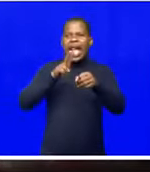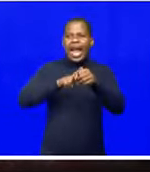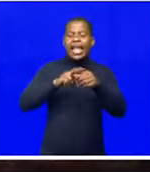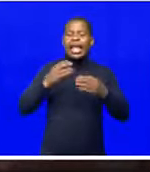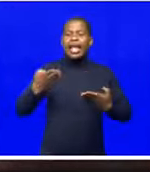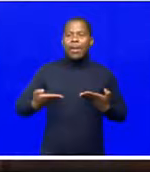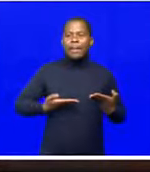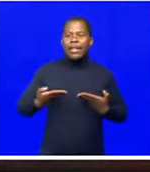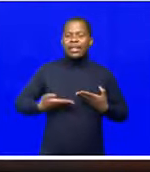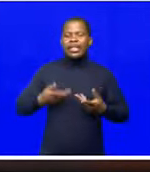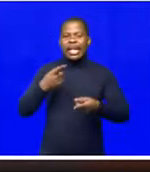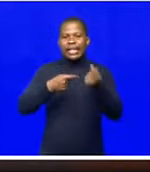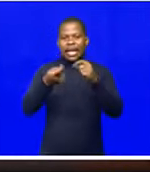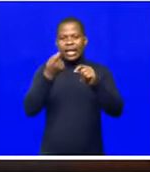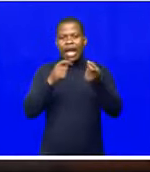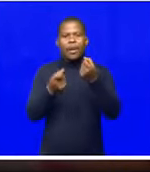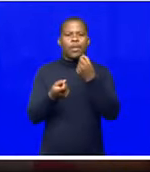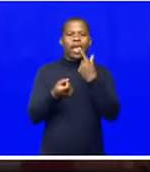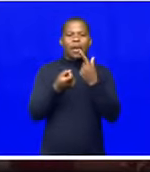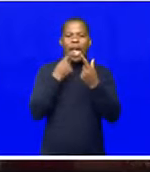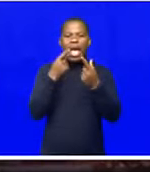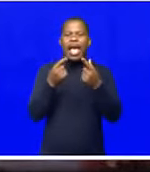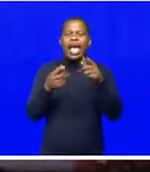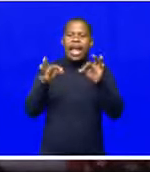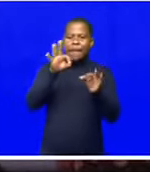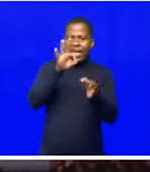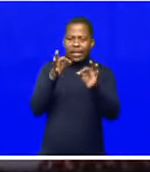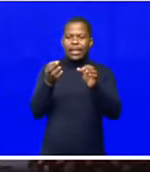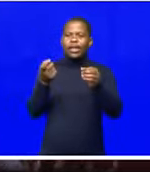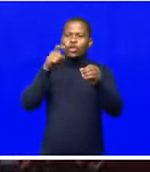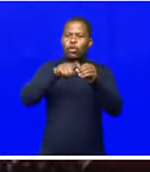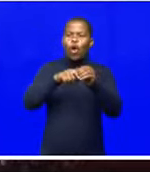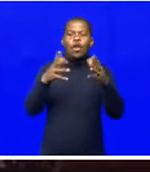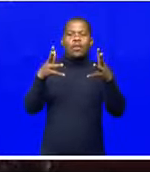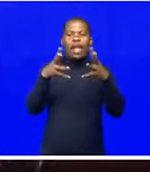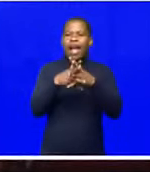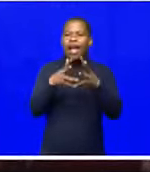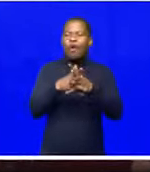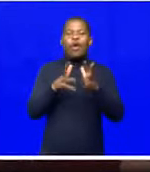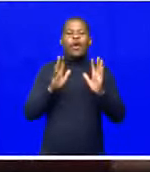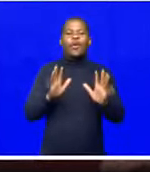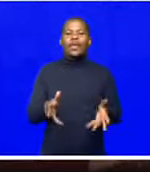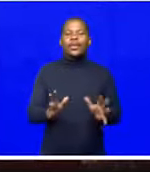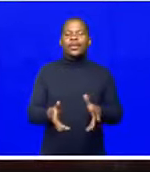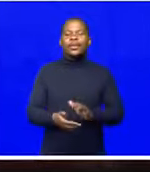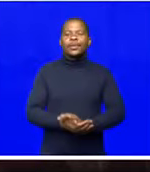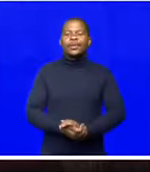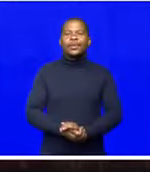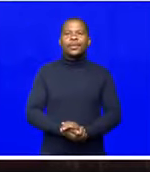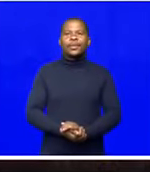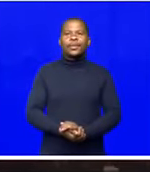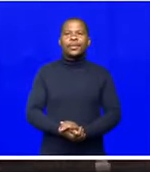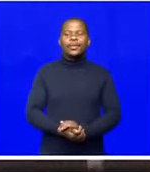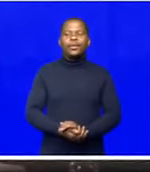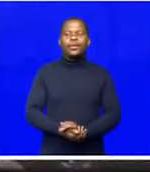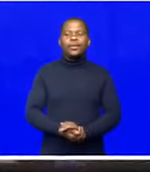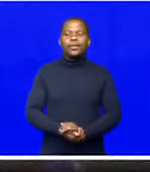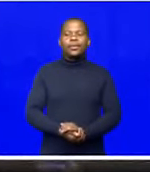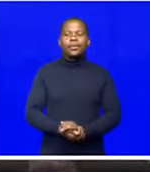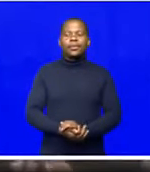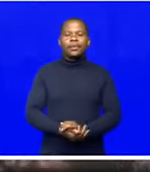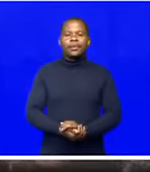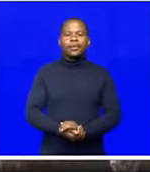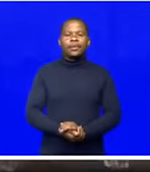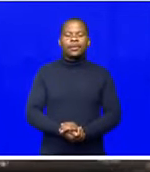imithi nemaphilisi nabo bawungenele lo mhlangano ngetinzabente Eswatini TV kubika Fortune